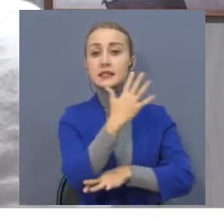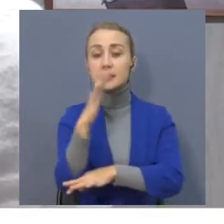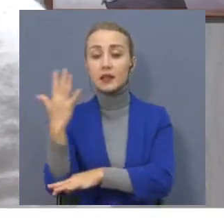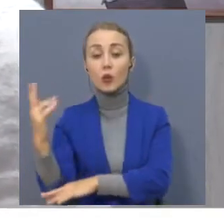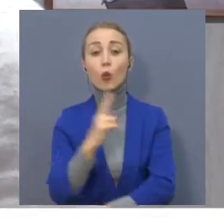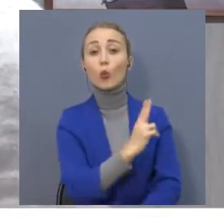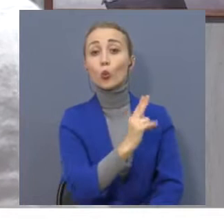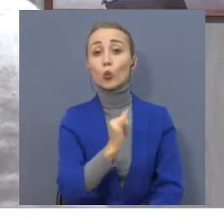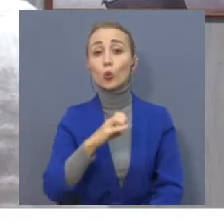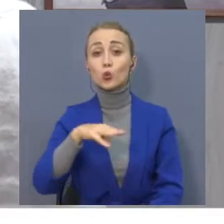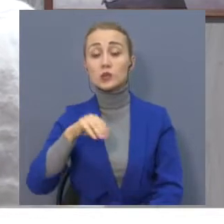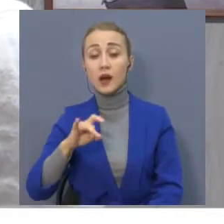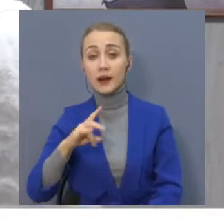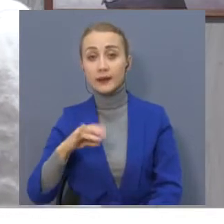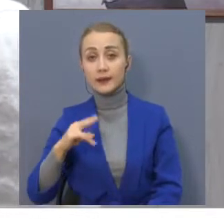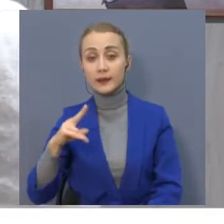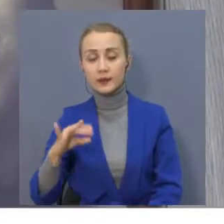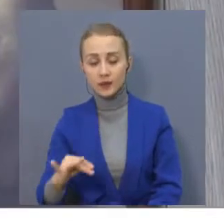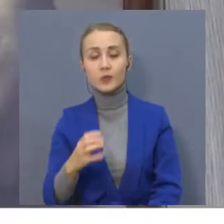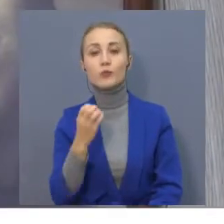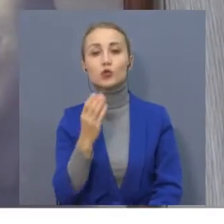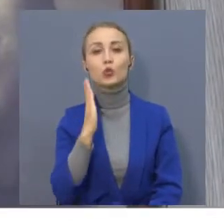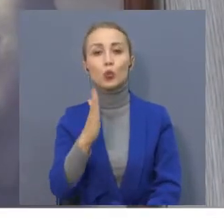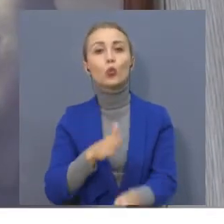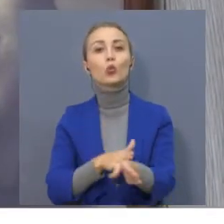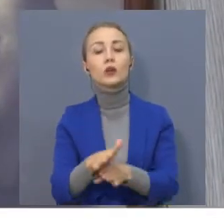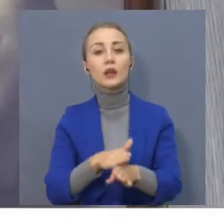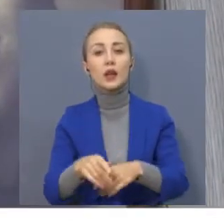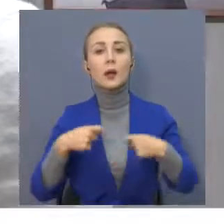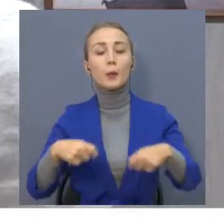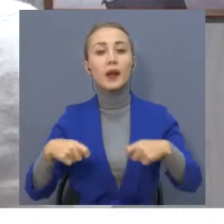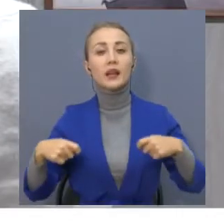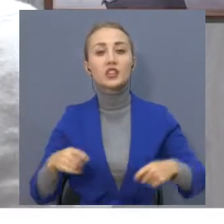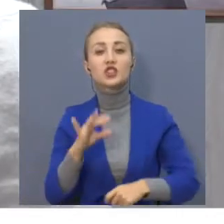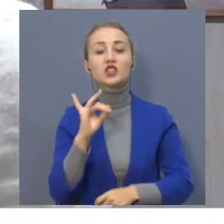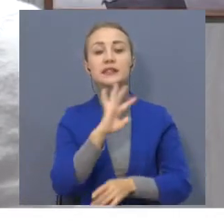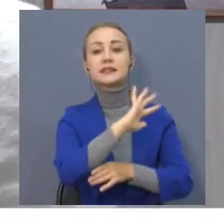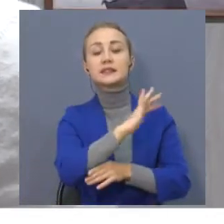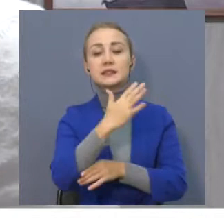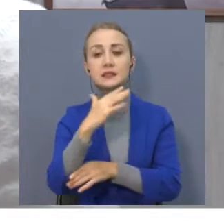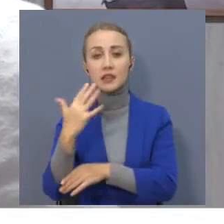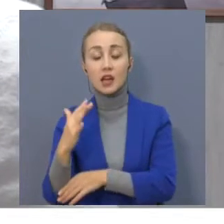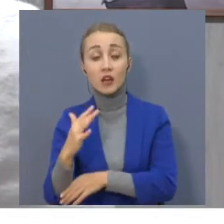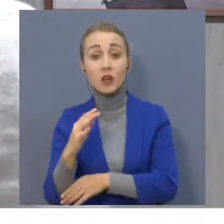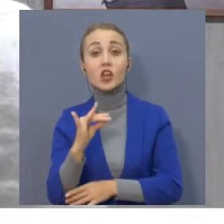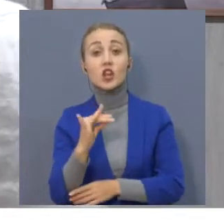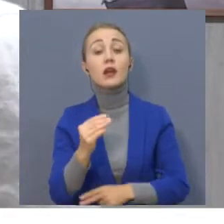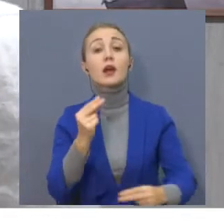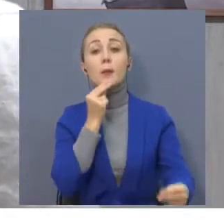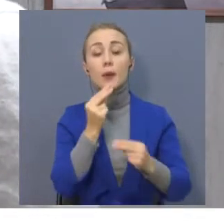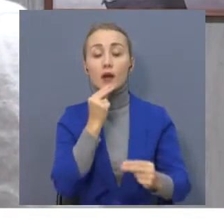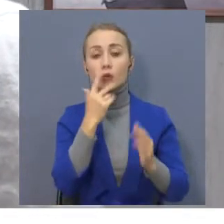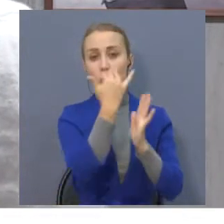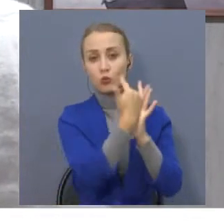танымал жауапкершілігі шектеулі серіктестіктер өз тауарларын сатылымға қояды. Олардың